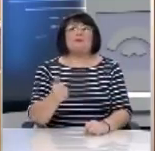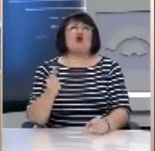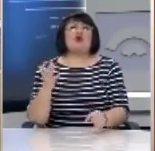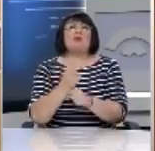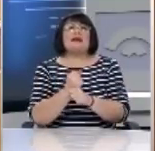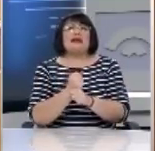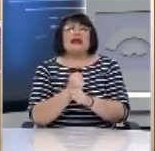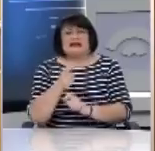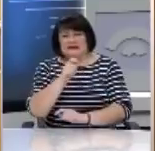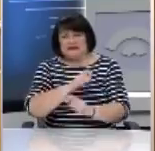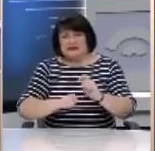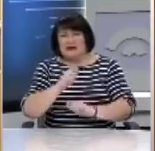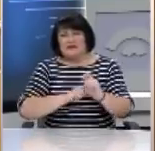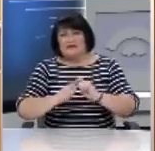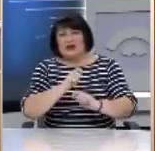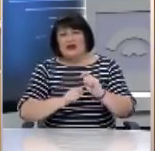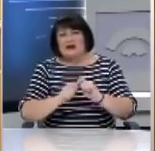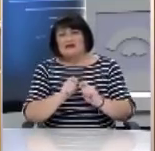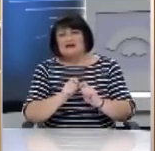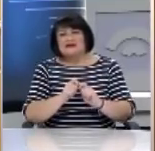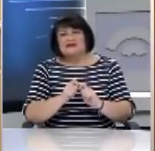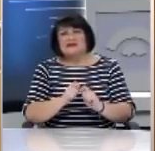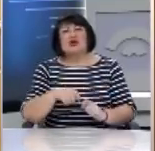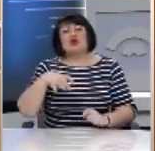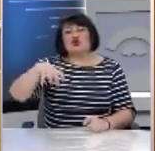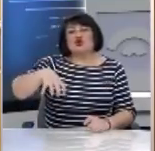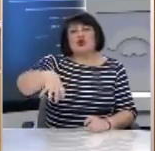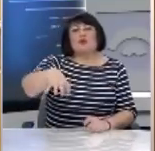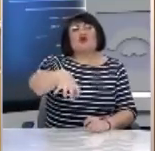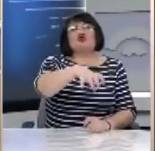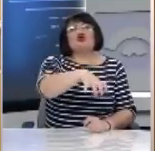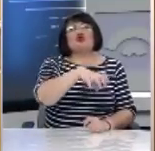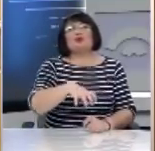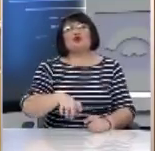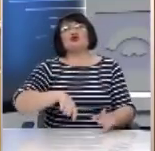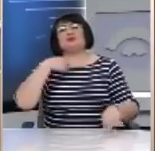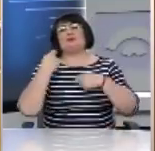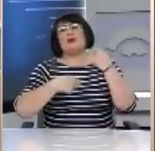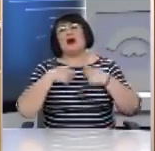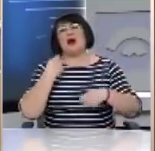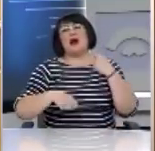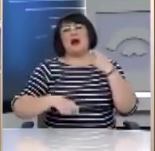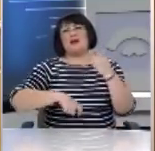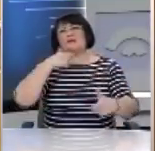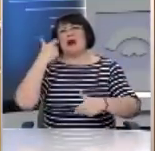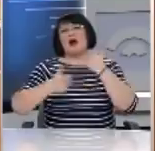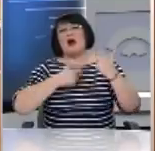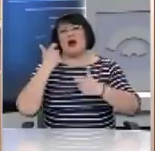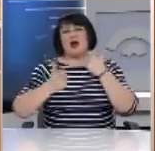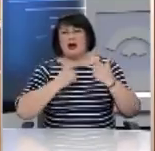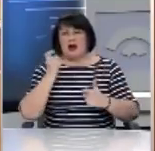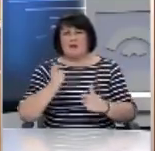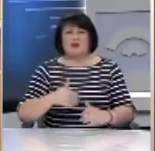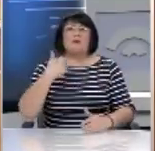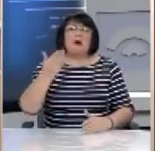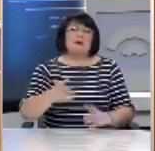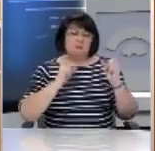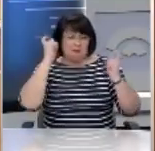πετυχαίνετε είναι να δημιουργήσετε στους τοπικούς πληθυσμούς αντιδράσεις ξενοφοβικές. Και ύστερα